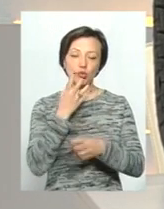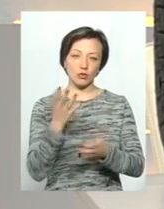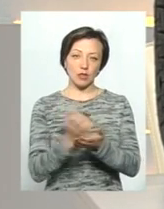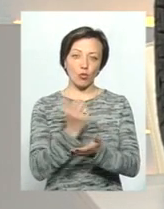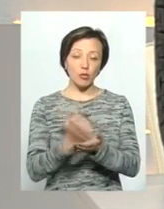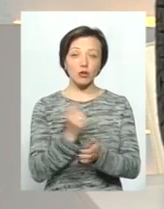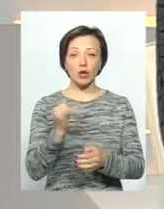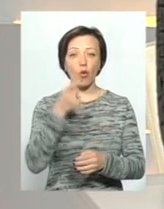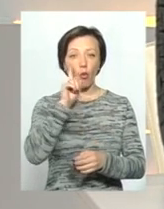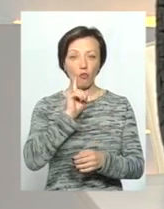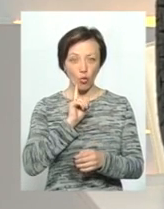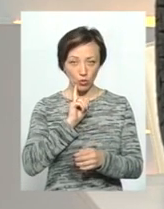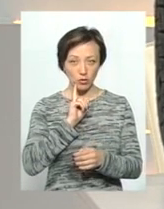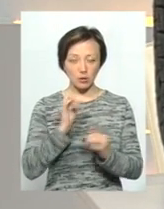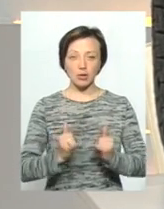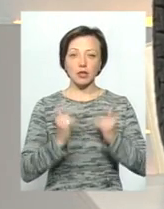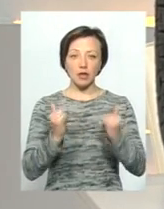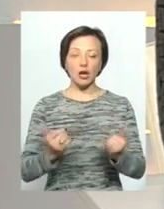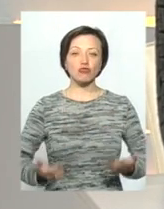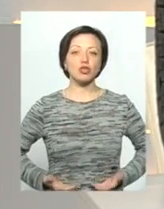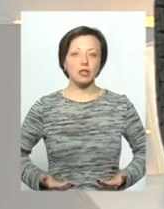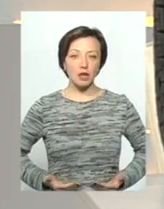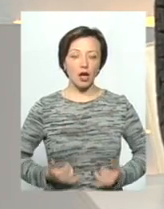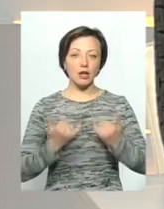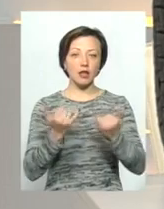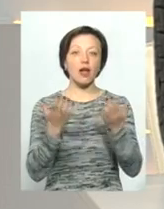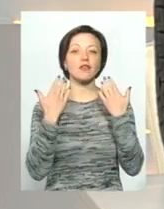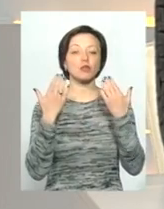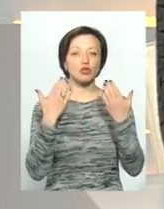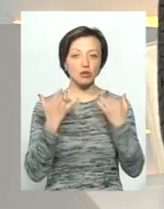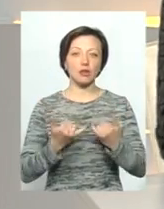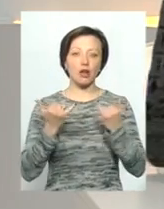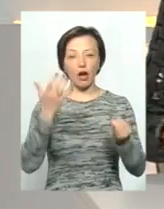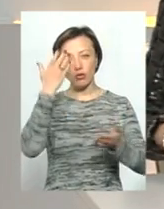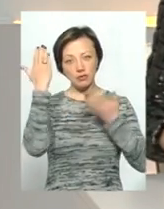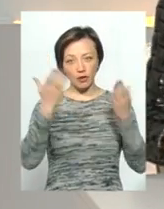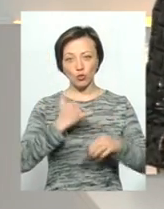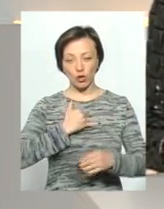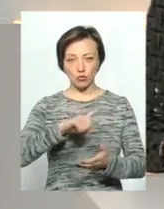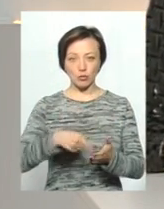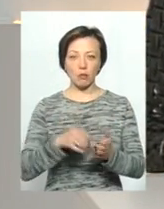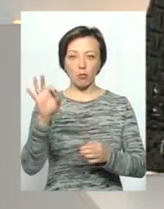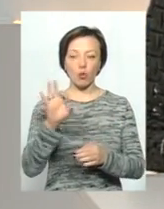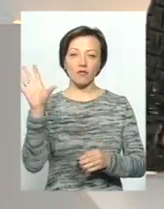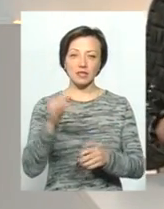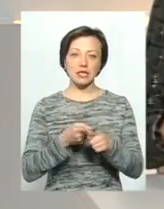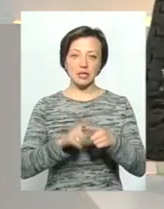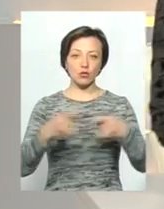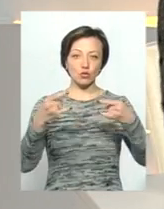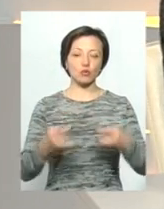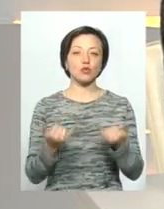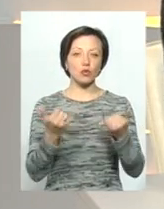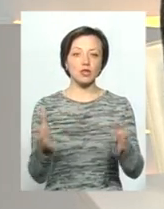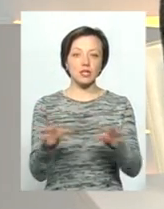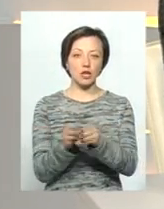і комфорт для життя, для відпочинку, для розваг у нашому місті. Про це все у студії сьогодні